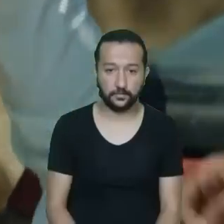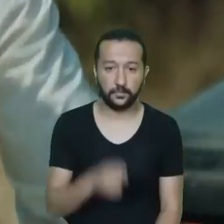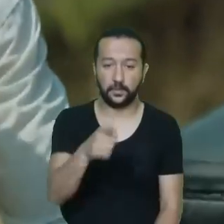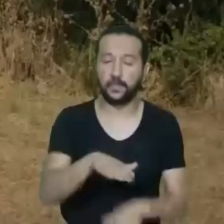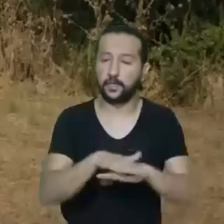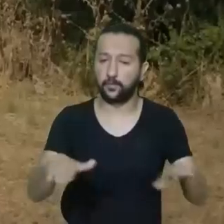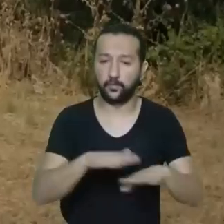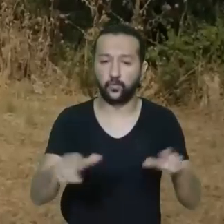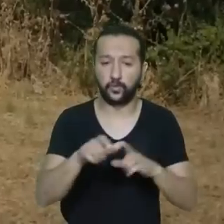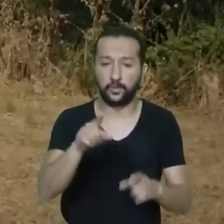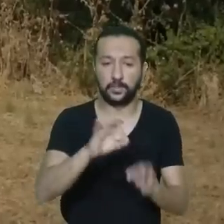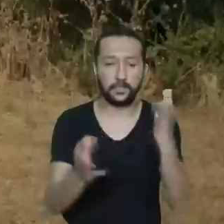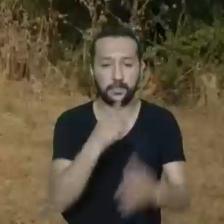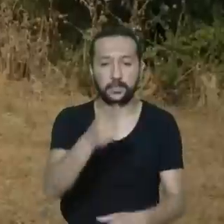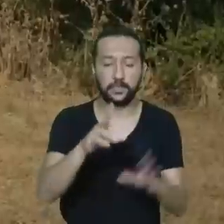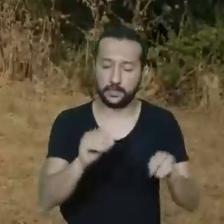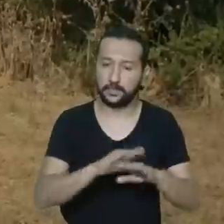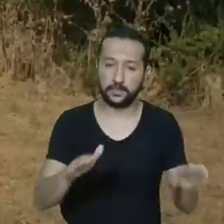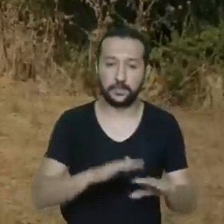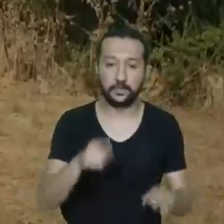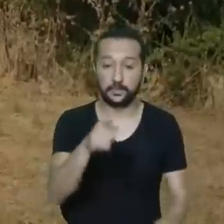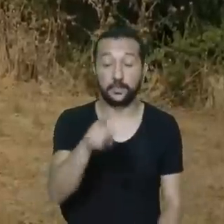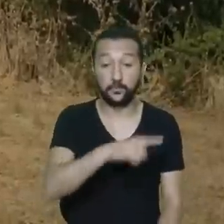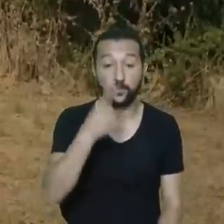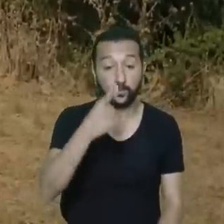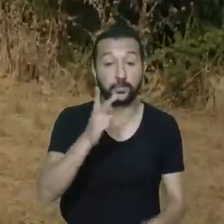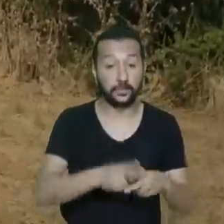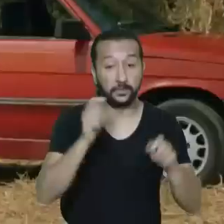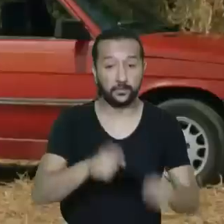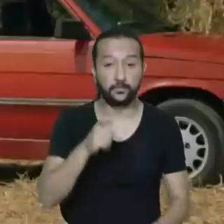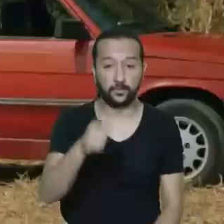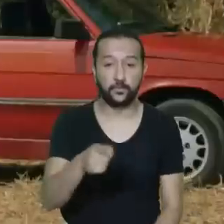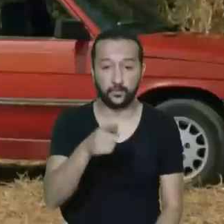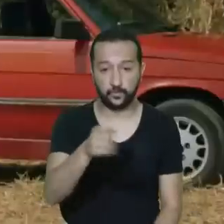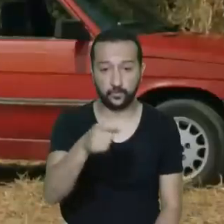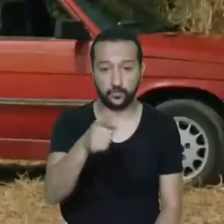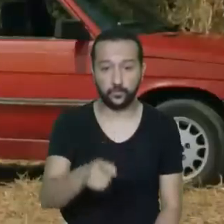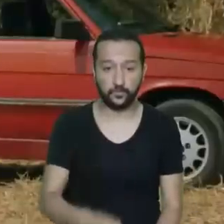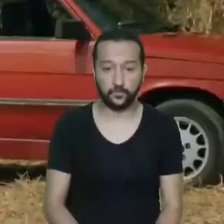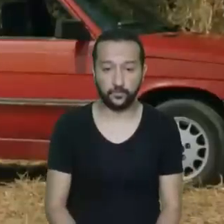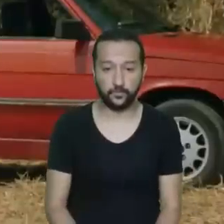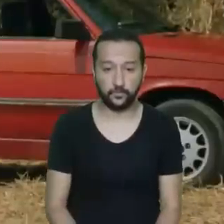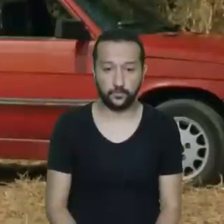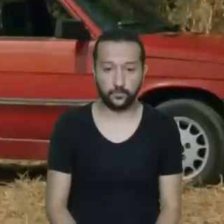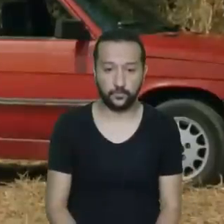Tamam Süleyman tamam. Arabayı tutuşturacak kadar olsun yeter. Hadi kimse görmeden halledeyim şu işi. Tut şunu.